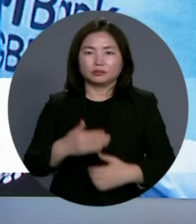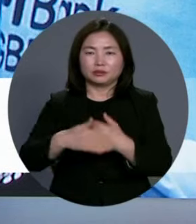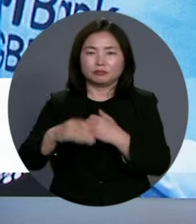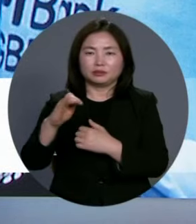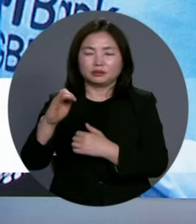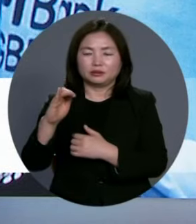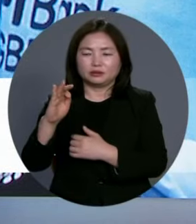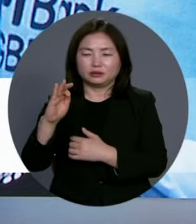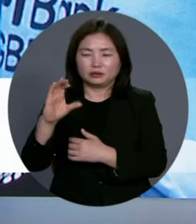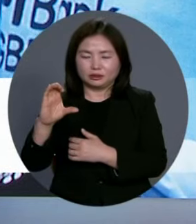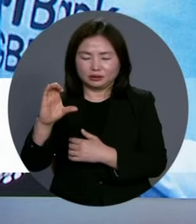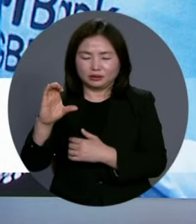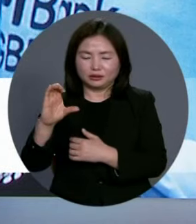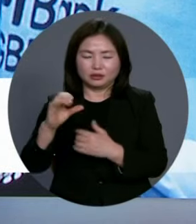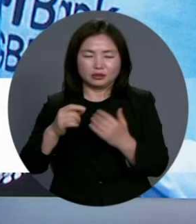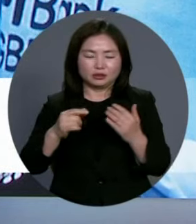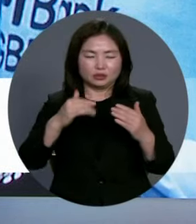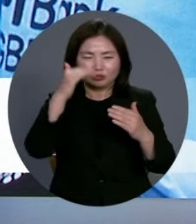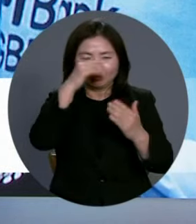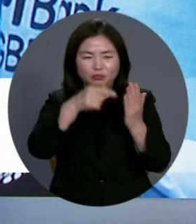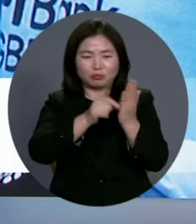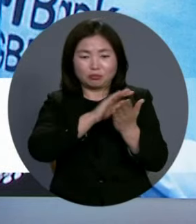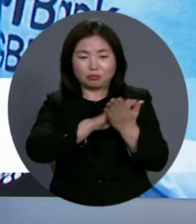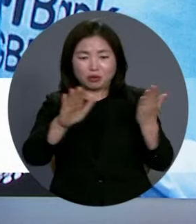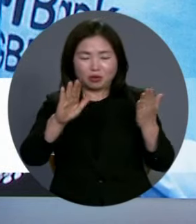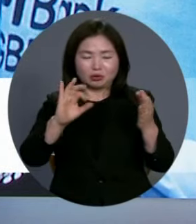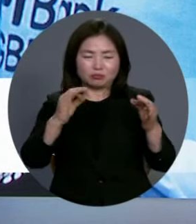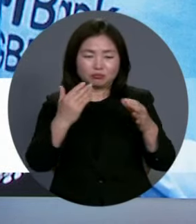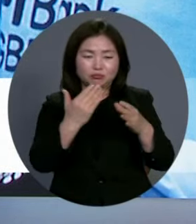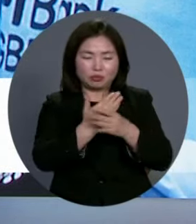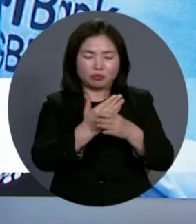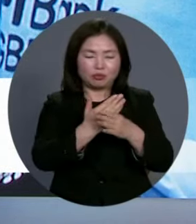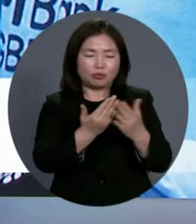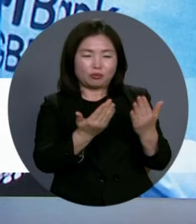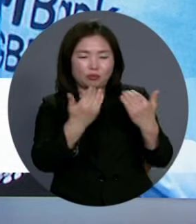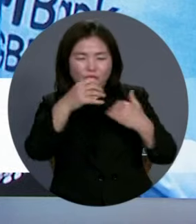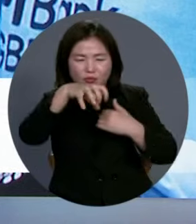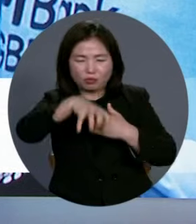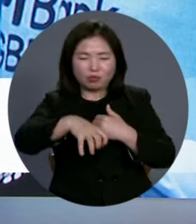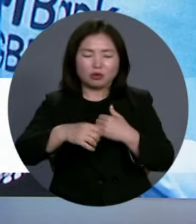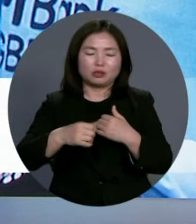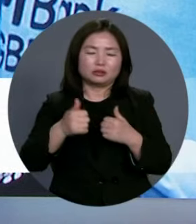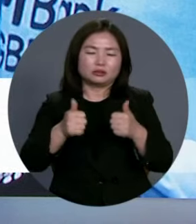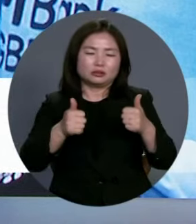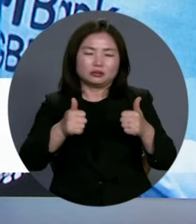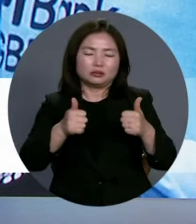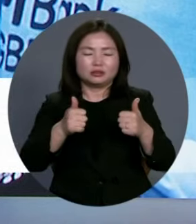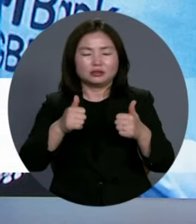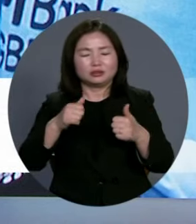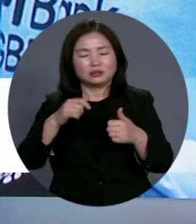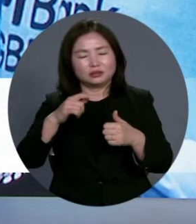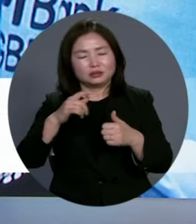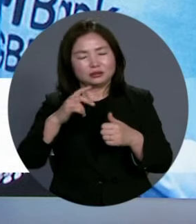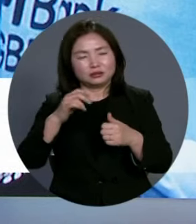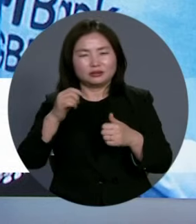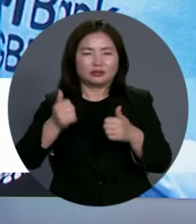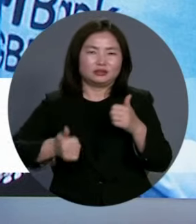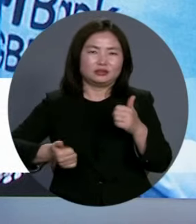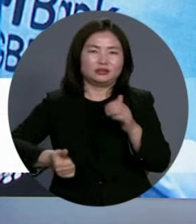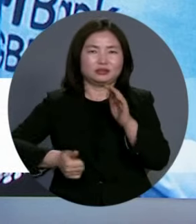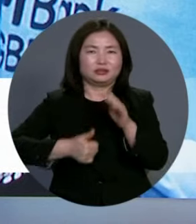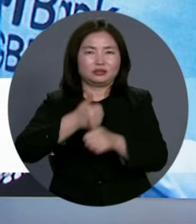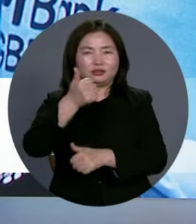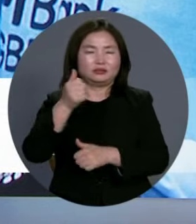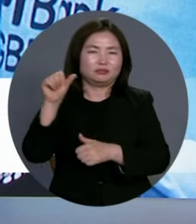대구 FC가 이 매진을 기록한 하나은행 K리그1 2024 홈 개막전에서 팬들에게 승리를 선물하는데 실패했습니다.